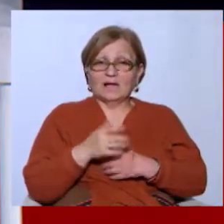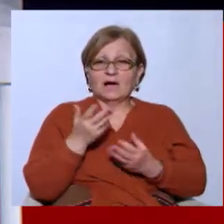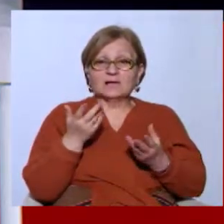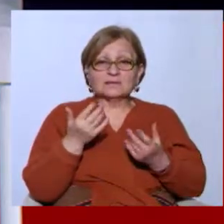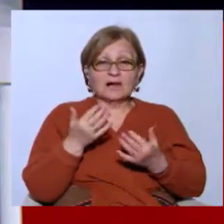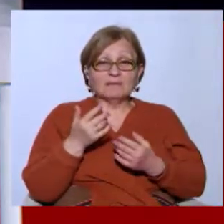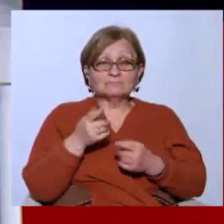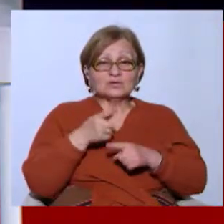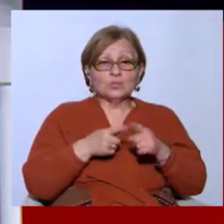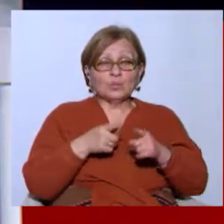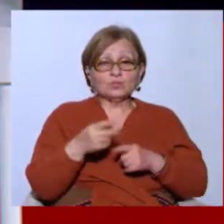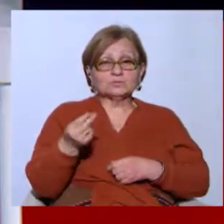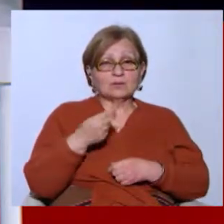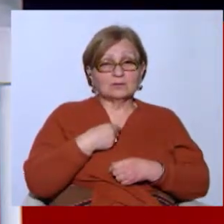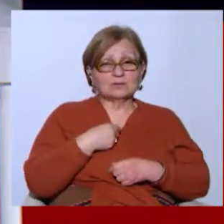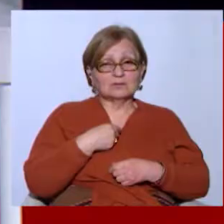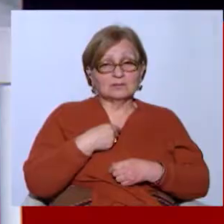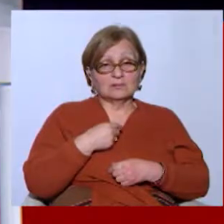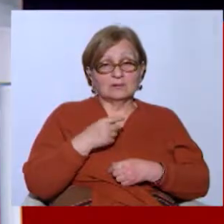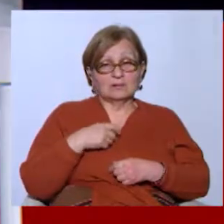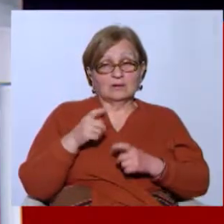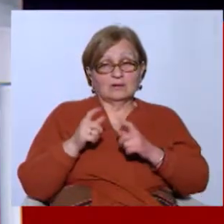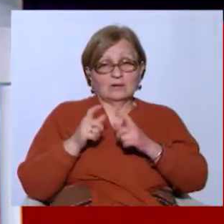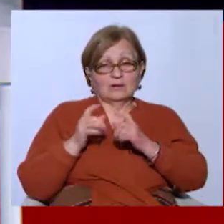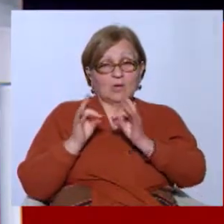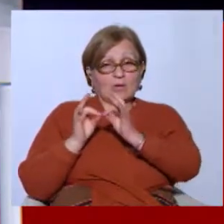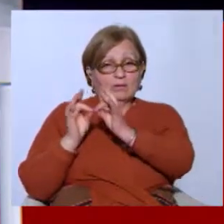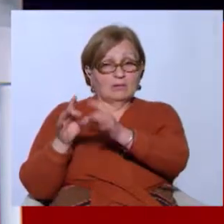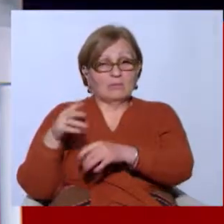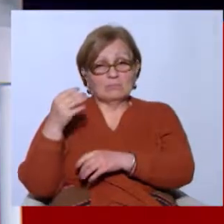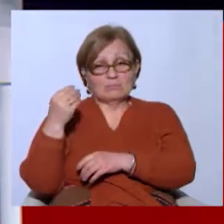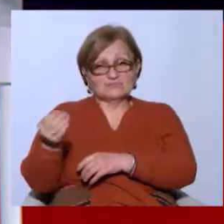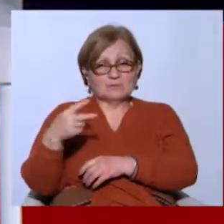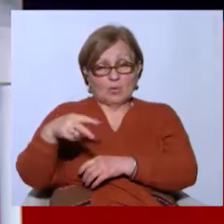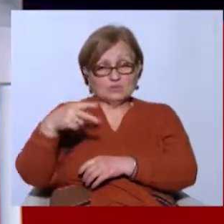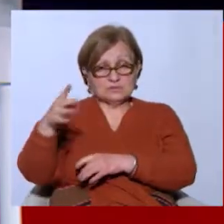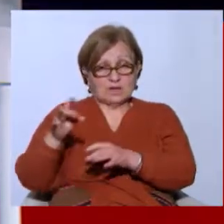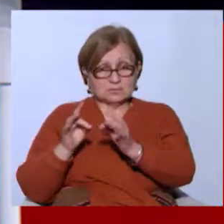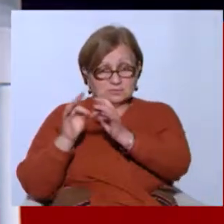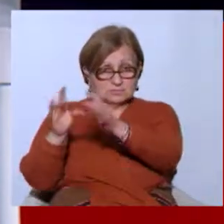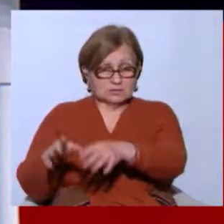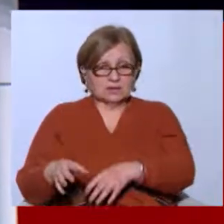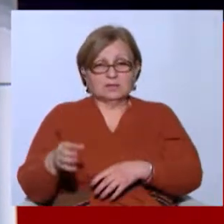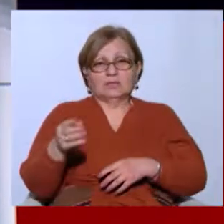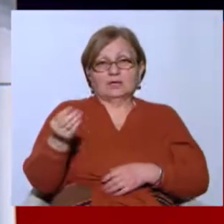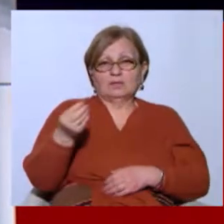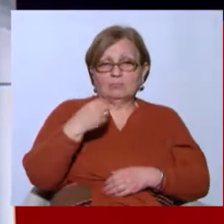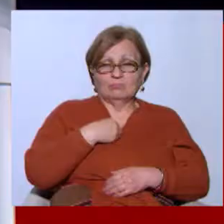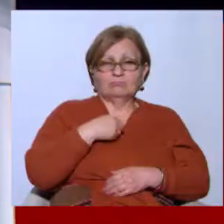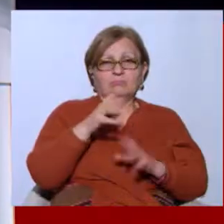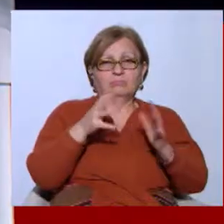რამდენი მეკუთნის ხურდა, თუ გამყიდველს ვაძლევ 20 ლარს და ვყიდულობ აი ამ საინტერესო